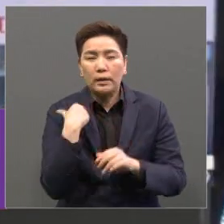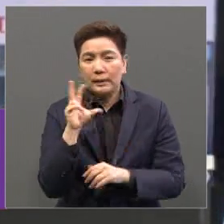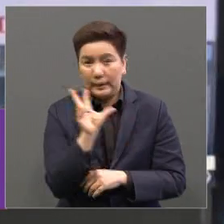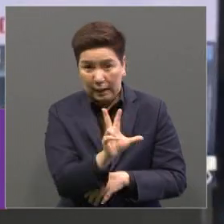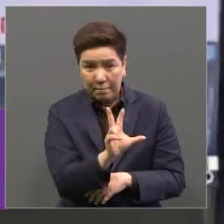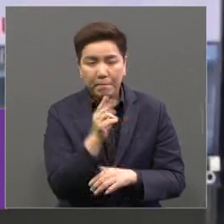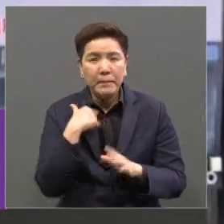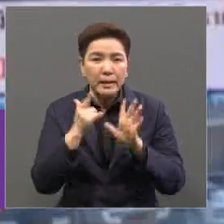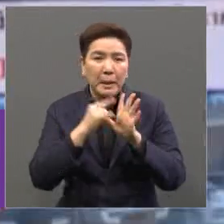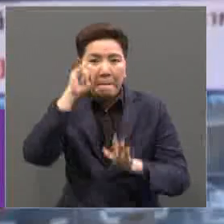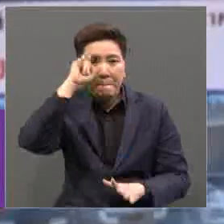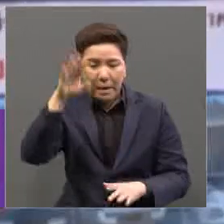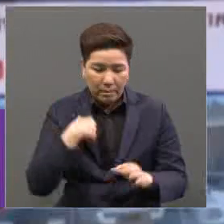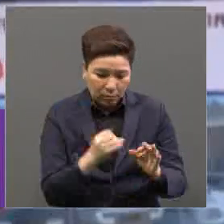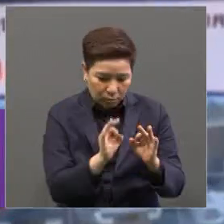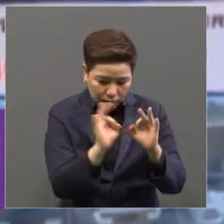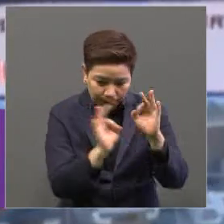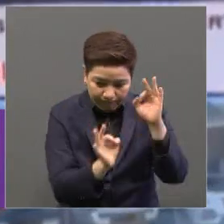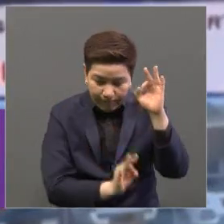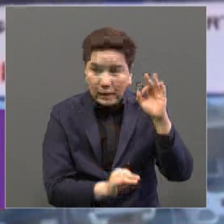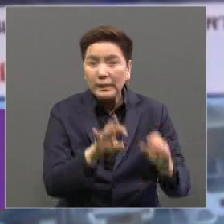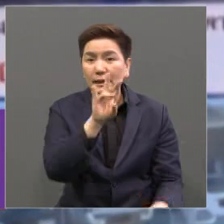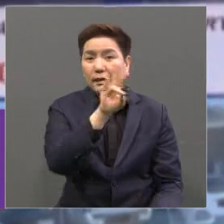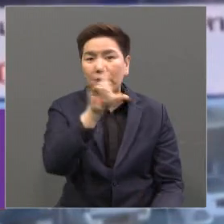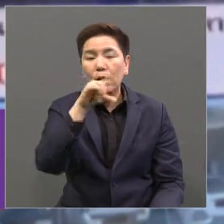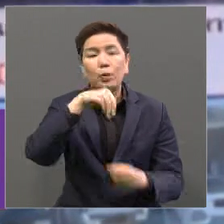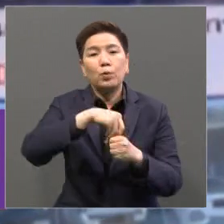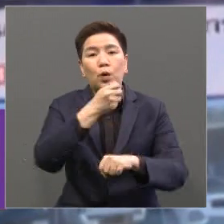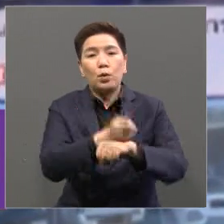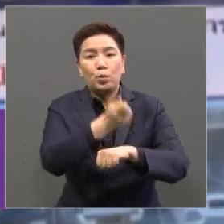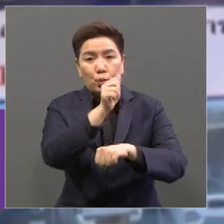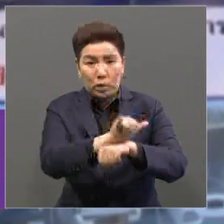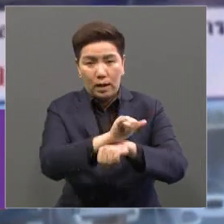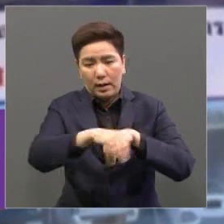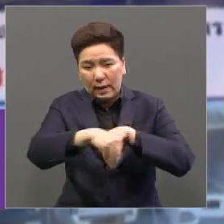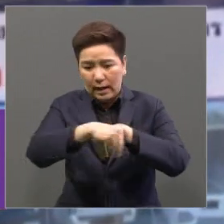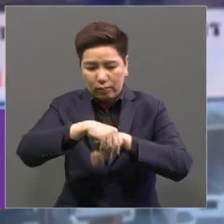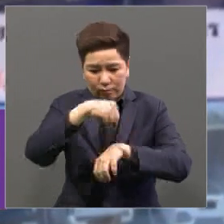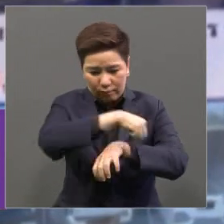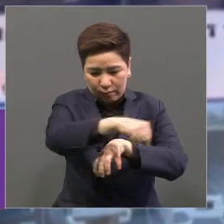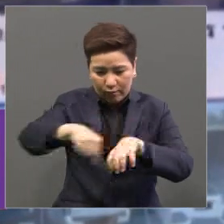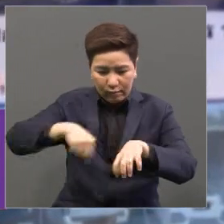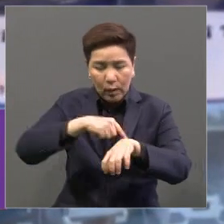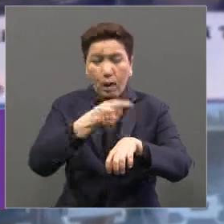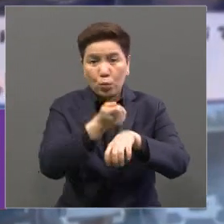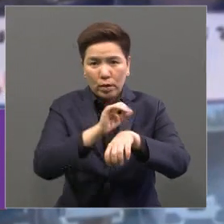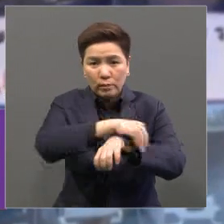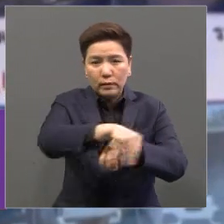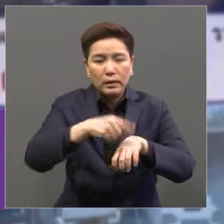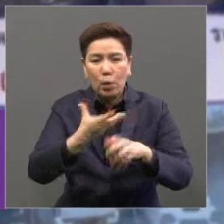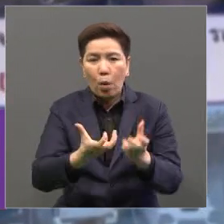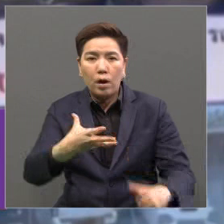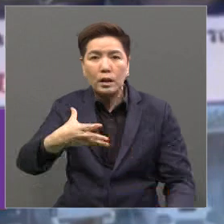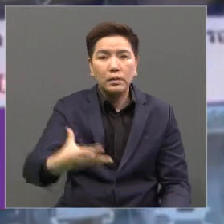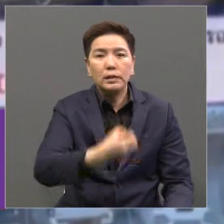คนกับของกลางยาบ้า7ล้านเม็ดอยู่ในพื้นที่จังหวัดพระนครศรีอยุธยาและพื้นที่ใกล้เคียงหลายจุดเลยนะครับสำหรับเครือข่ายนี้ยึด